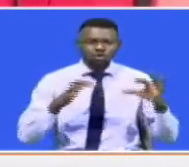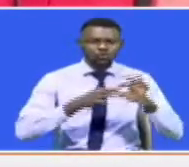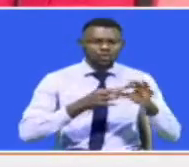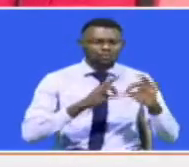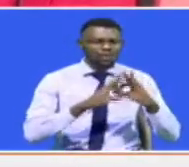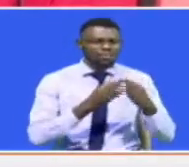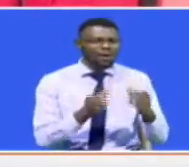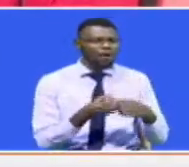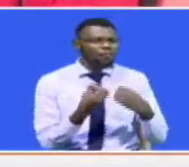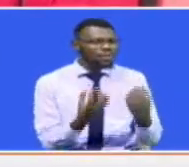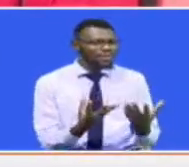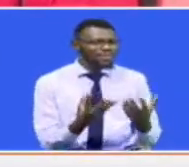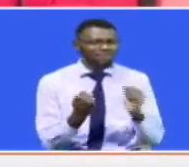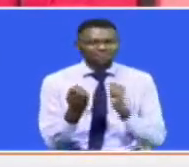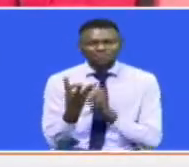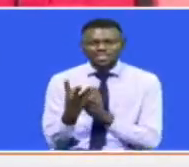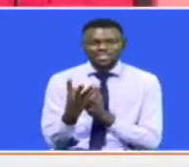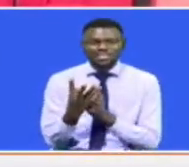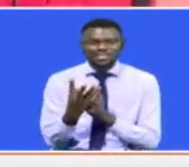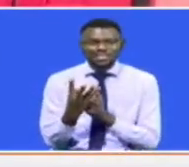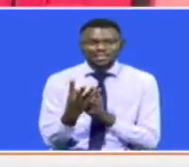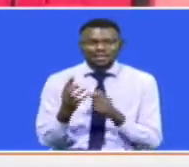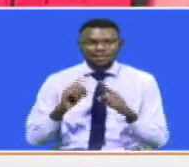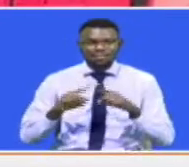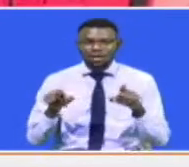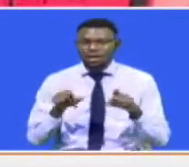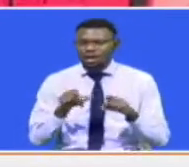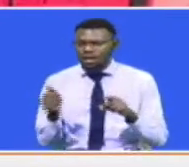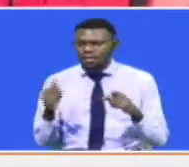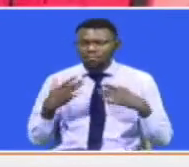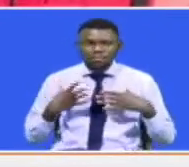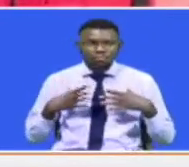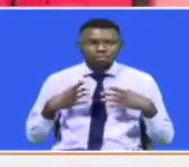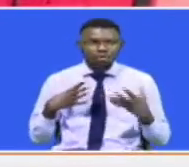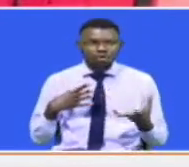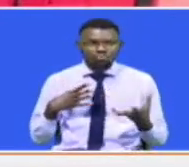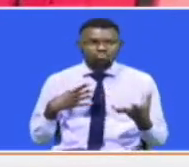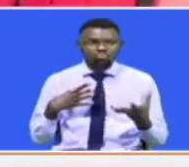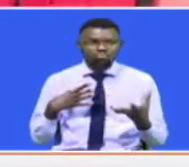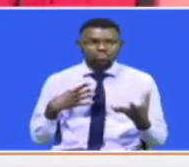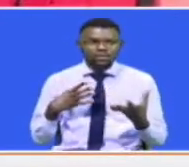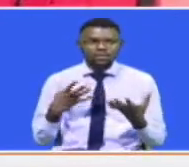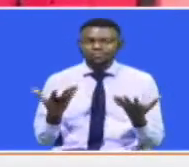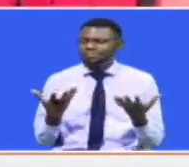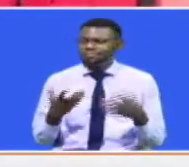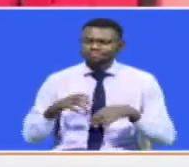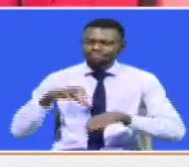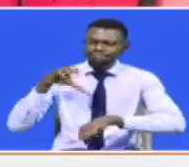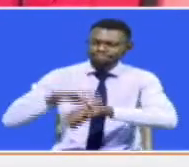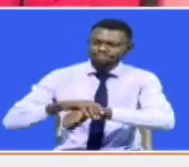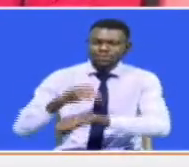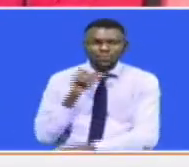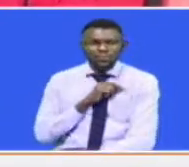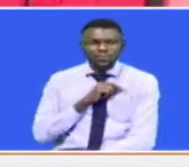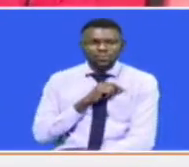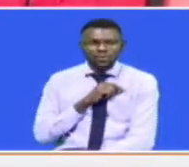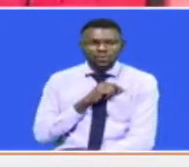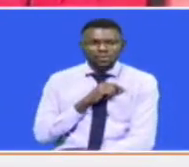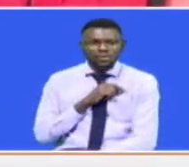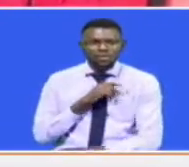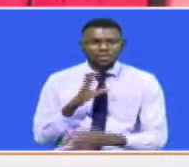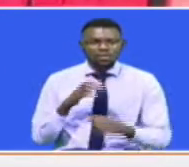ni 14. Wale ambao tumewakamata na wako nasi kuendelea kutusaidia na wamepelekwa kotini